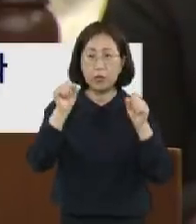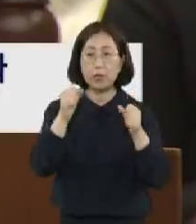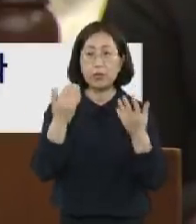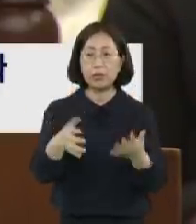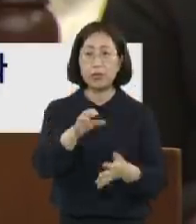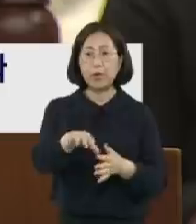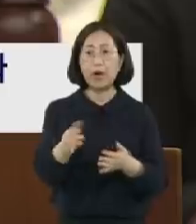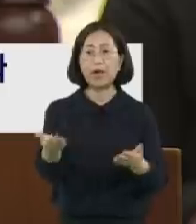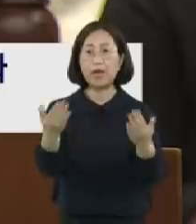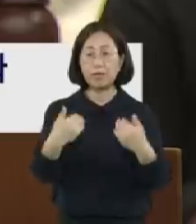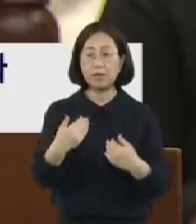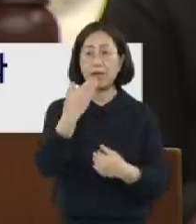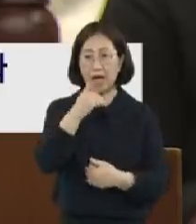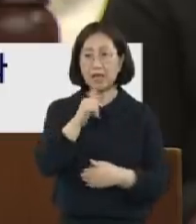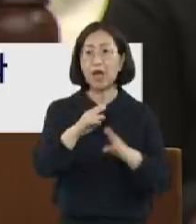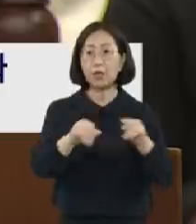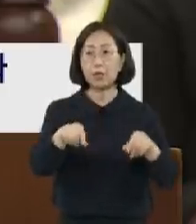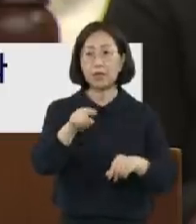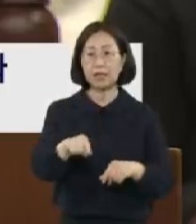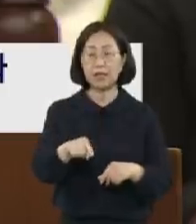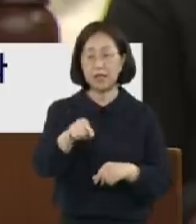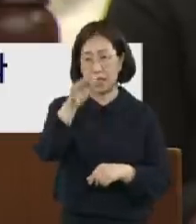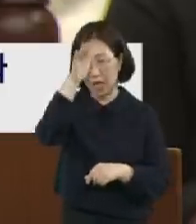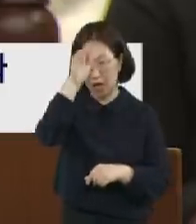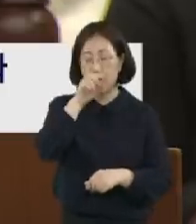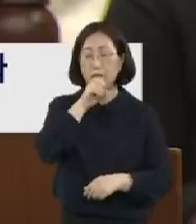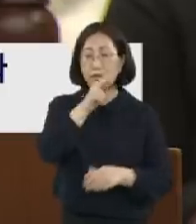및 동반업체와 긴밀히 협력하여